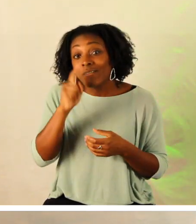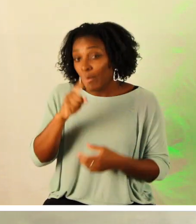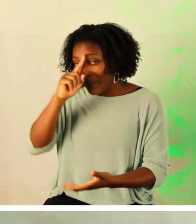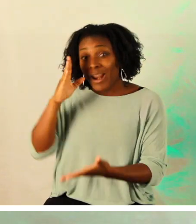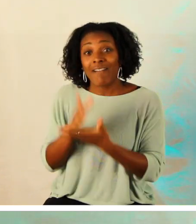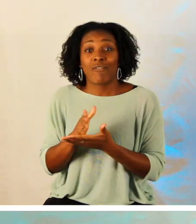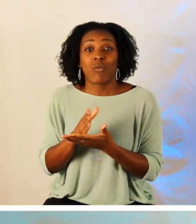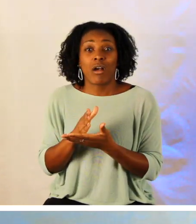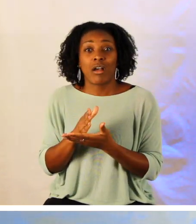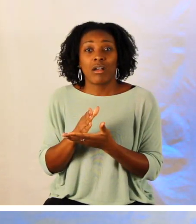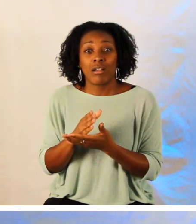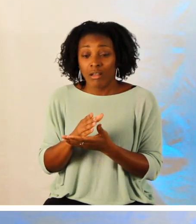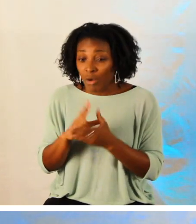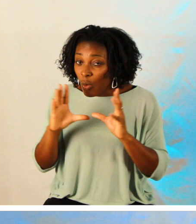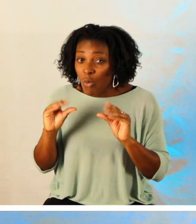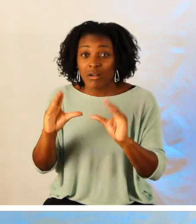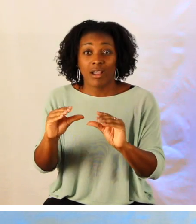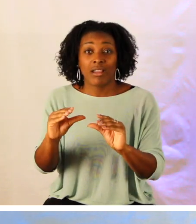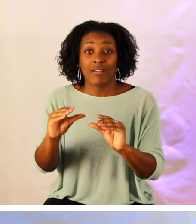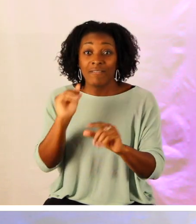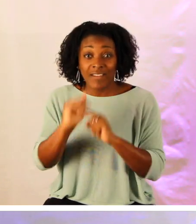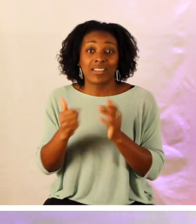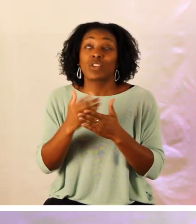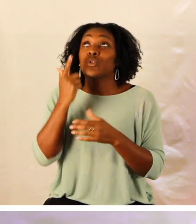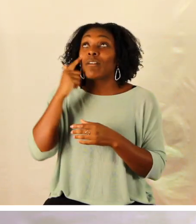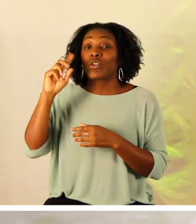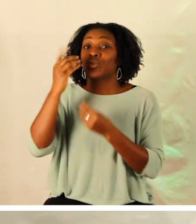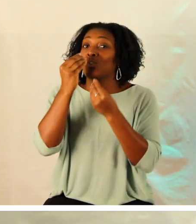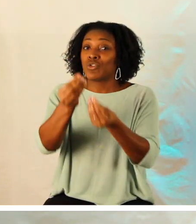foi, pratique-le, et tu verras comment Dieu va te ressourcer.